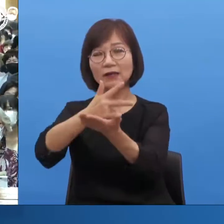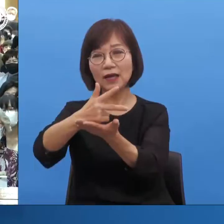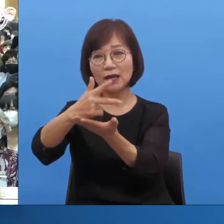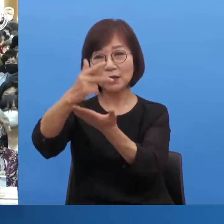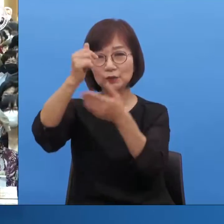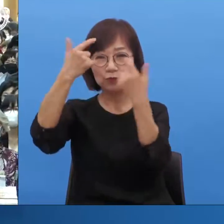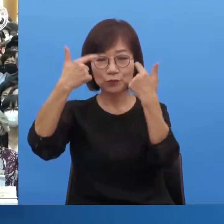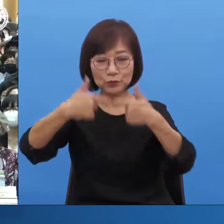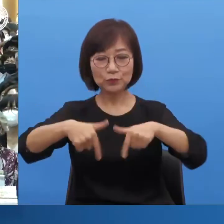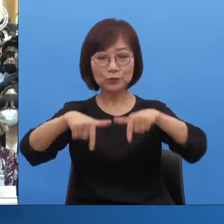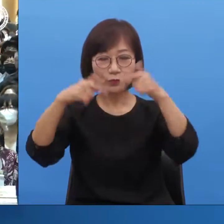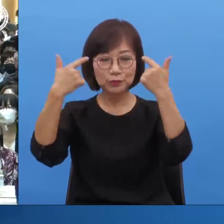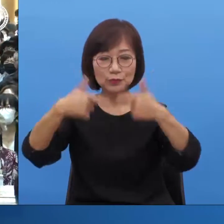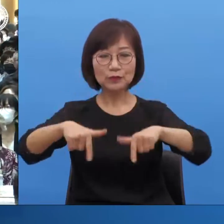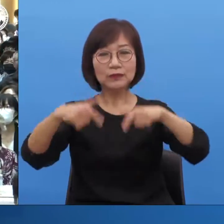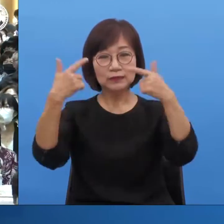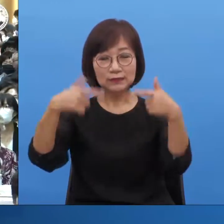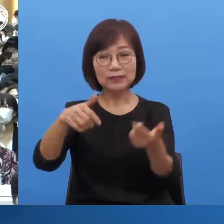영광의